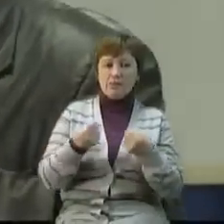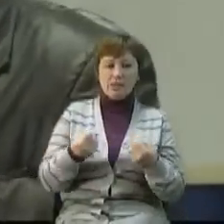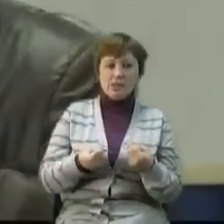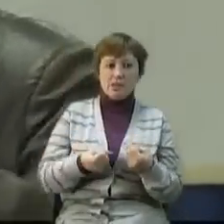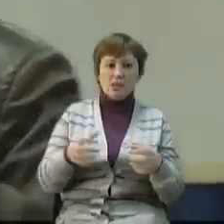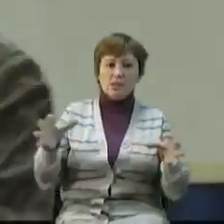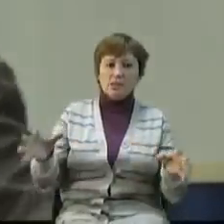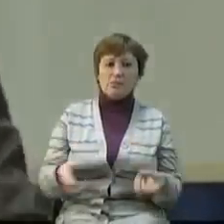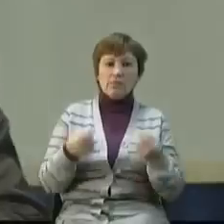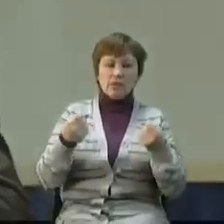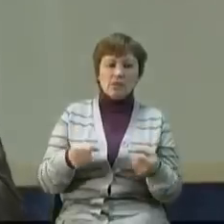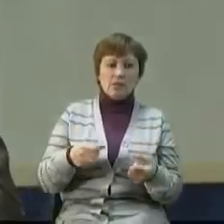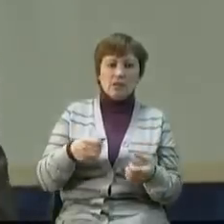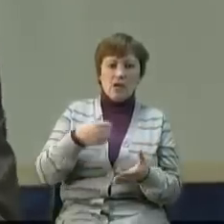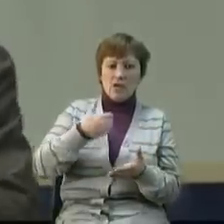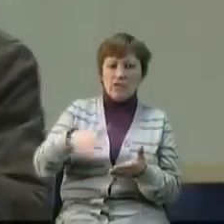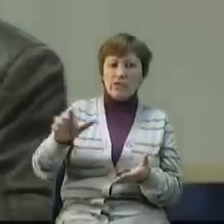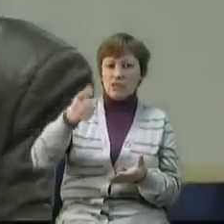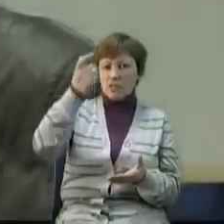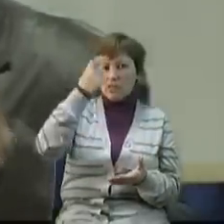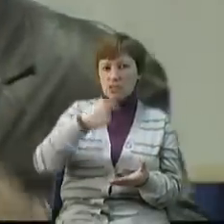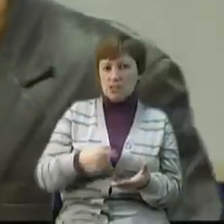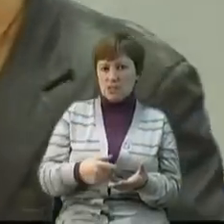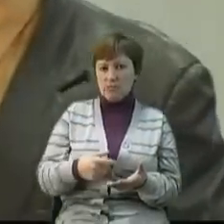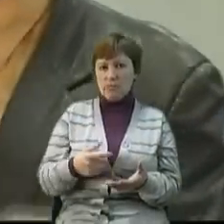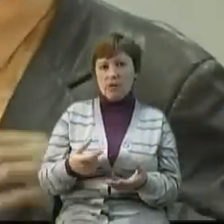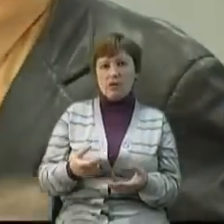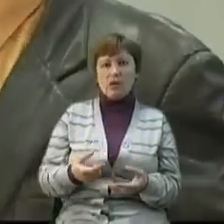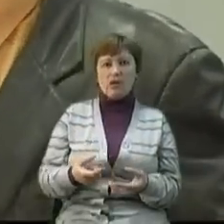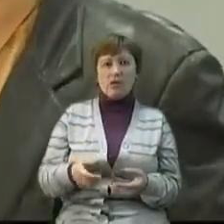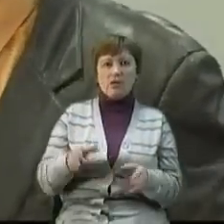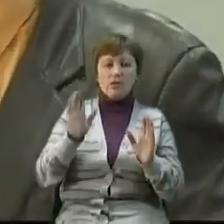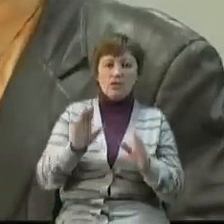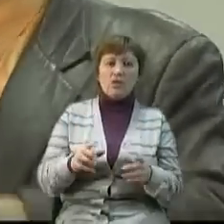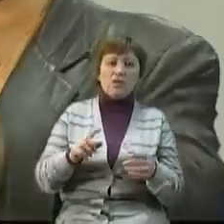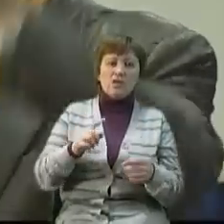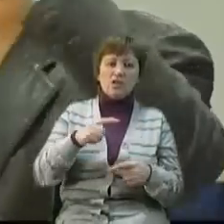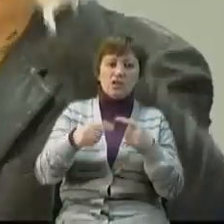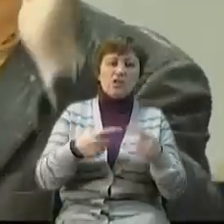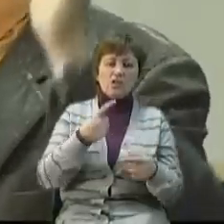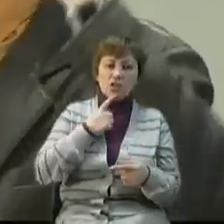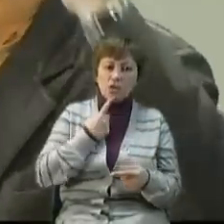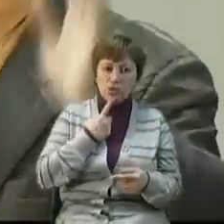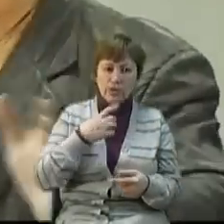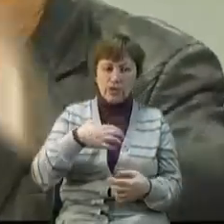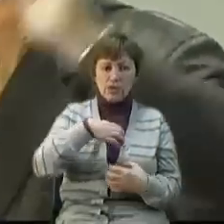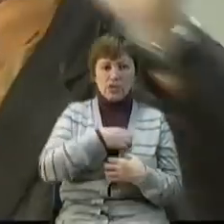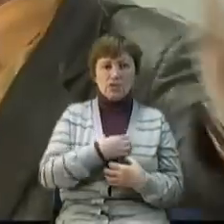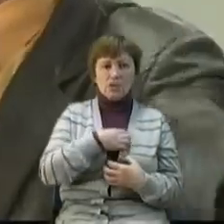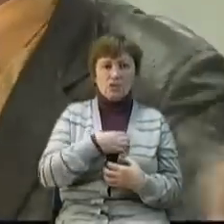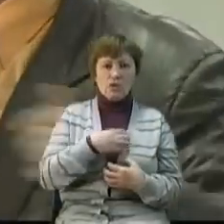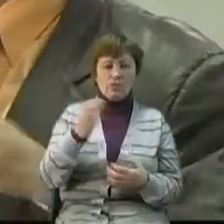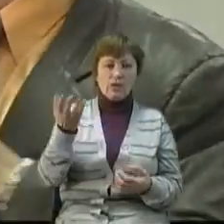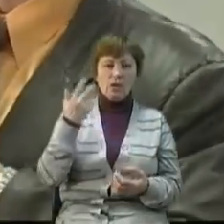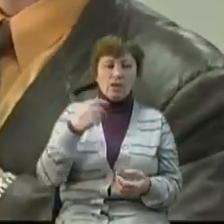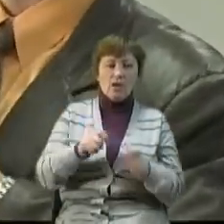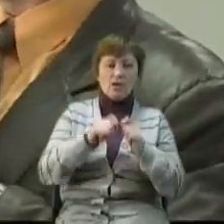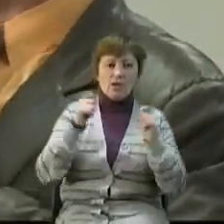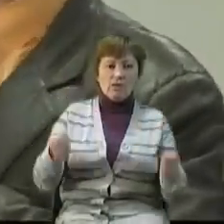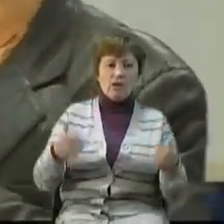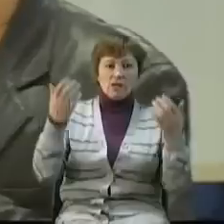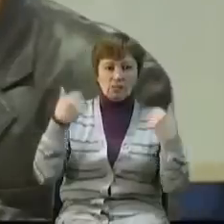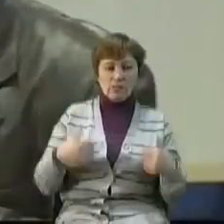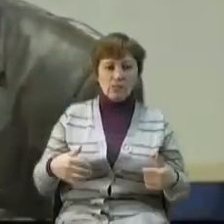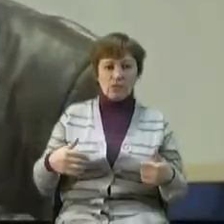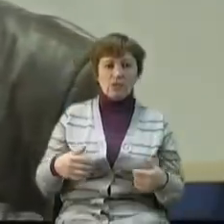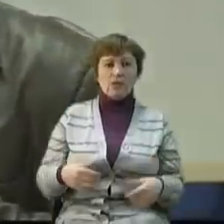– это отвержение себя. Это происходит только в трудностях и только в скорбях. Когда открывается путь по плоти и открывается